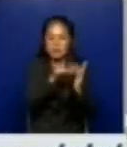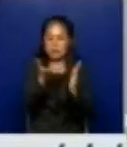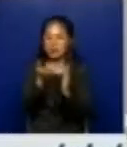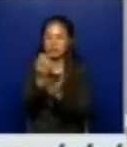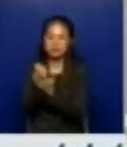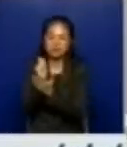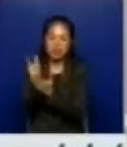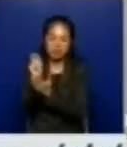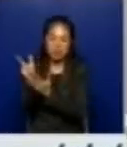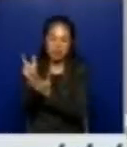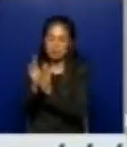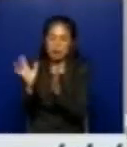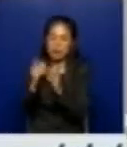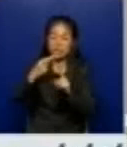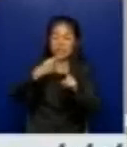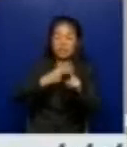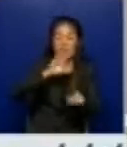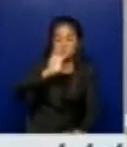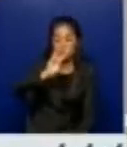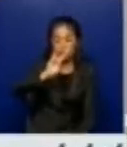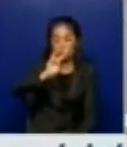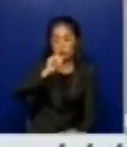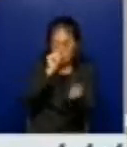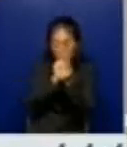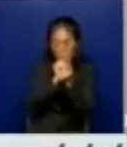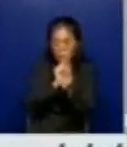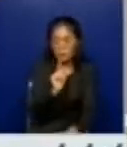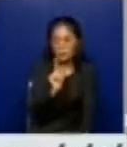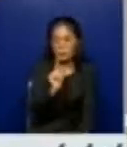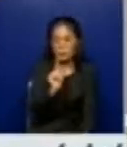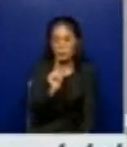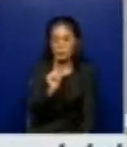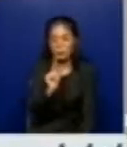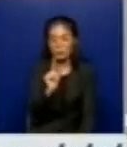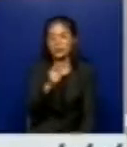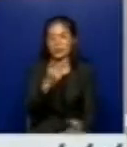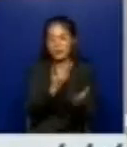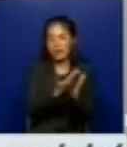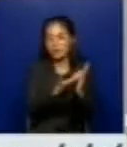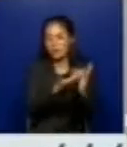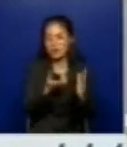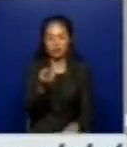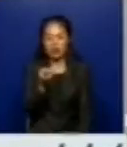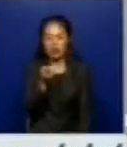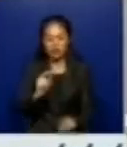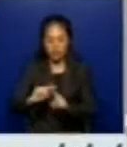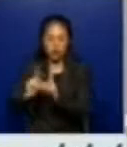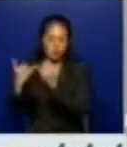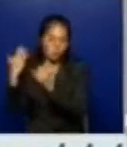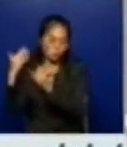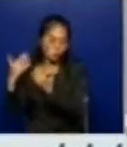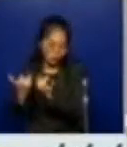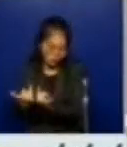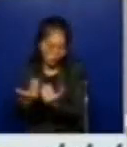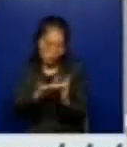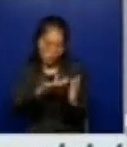ราจะเห็นว่าตัวเลขเบิกจ่ายเมื่อเดือนมิถุนายนนะฮะมีไม่เยอะครับแต่พอมาถึงตอนนี้เบิกจ่ายหมด